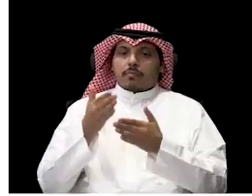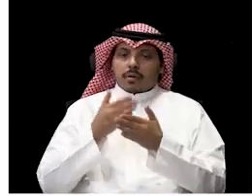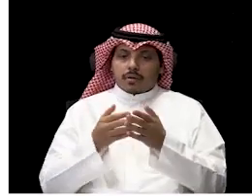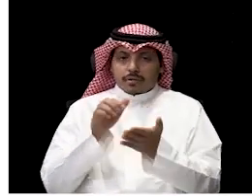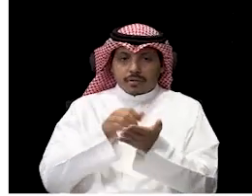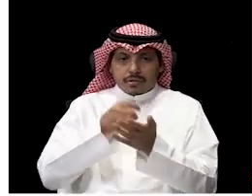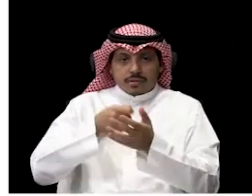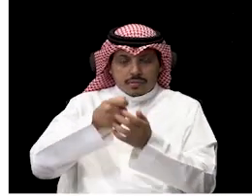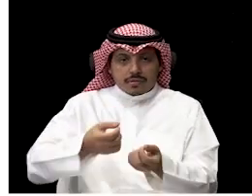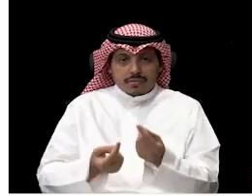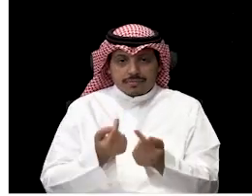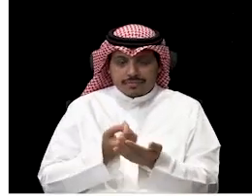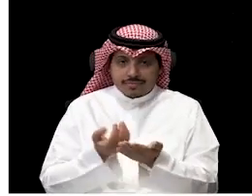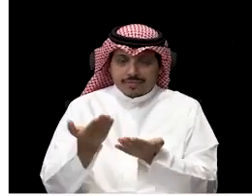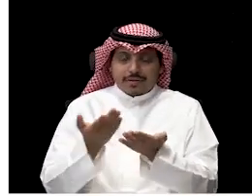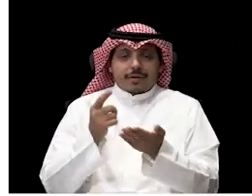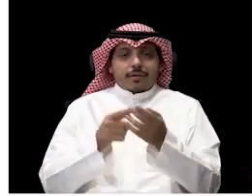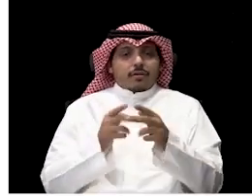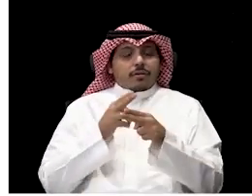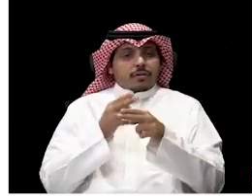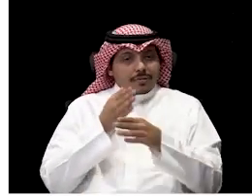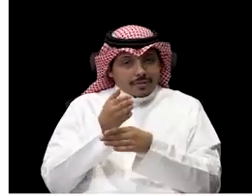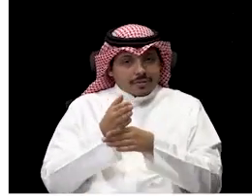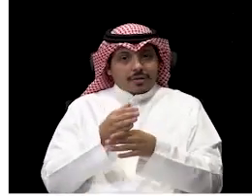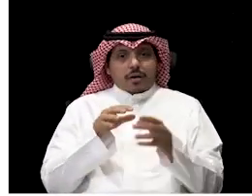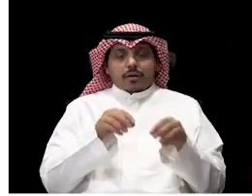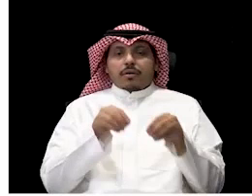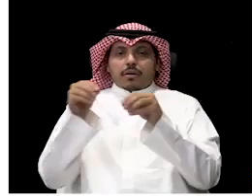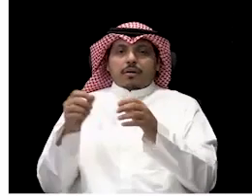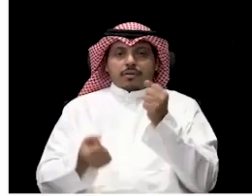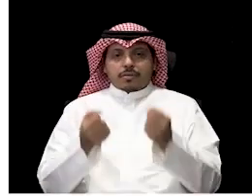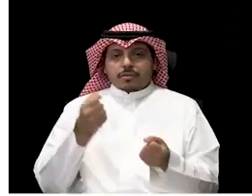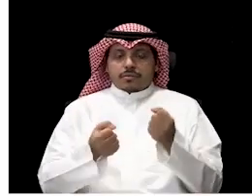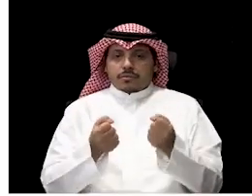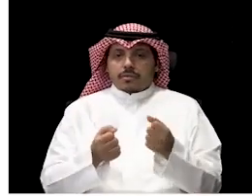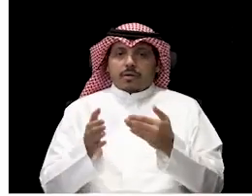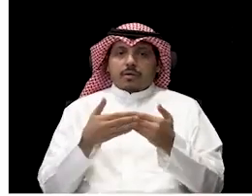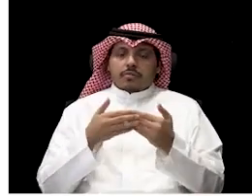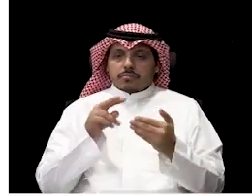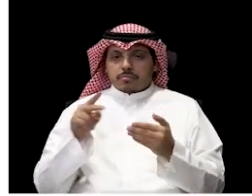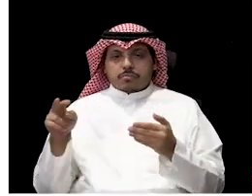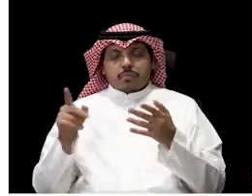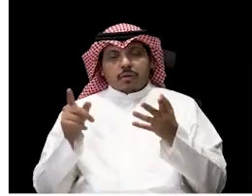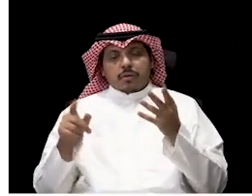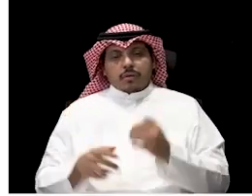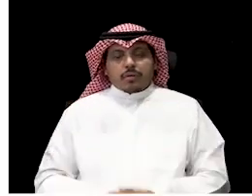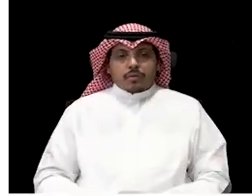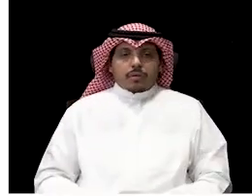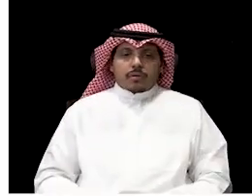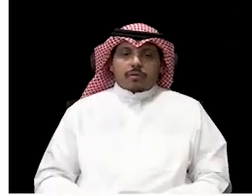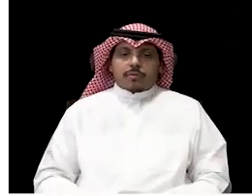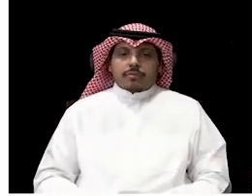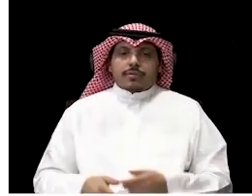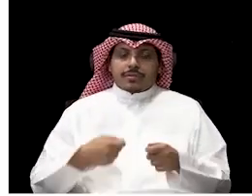والزراعة والتعدين والصناعة، النقل، الخدمات. إذن هذا كل ما يخص ماذا؟